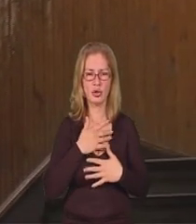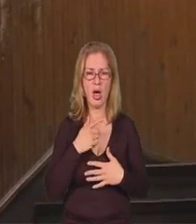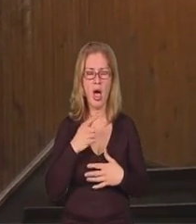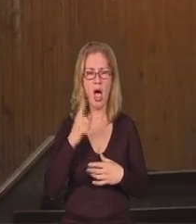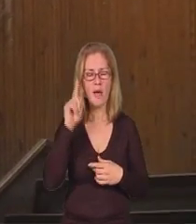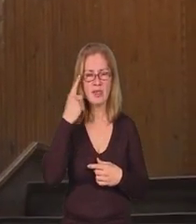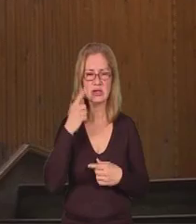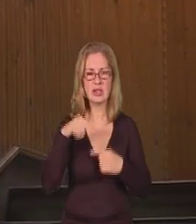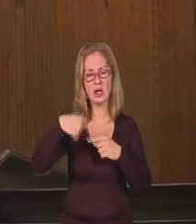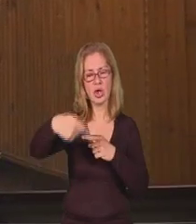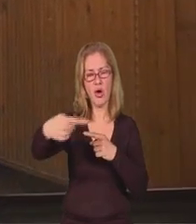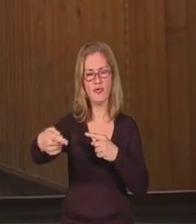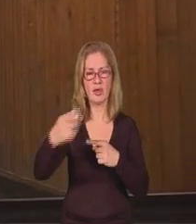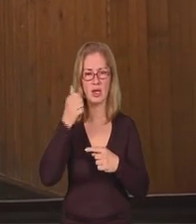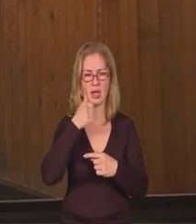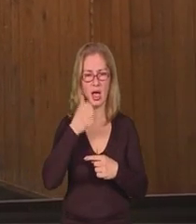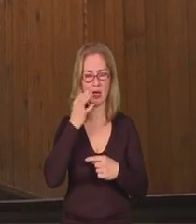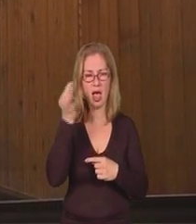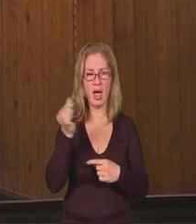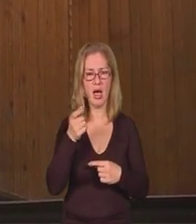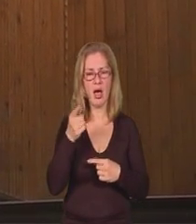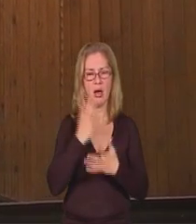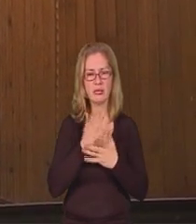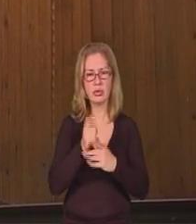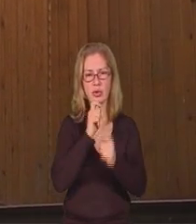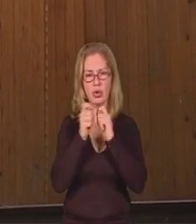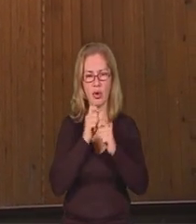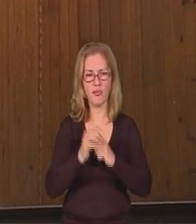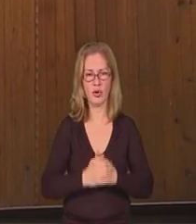da će ipak u narednim danima do dogovora sa vladom doći.